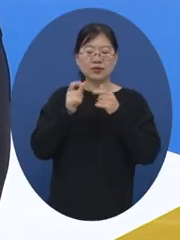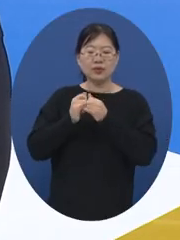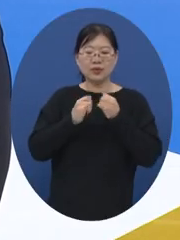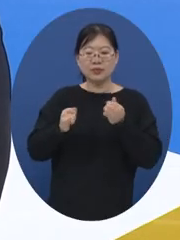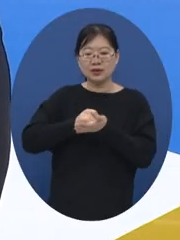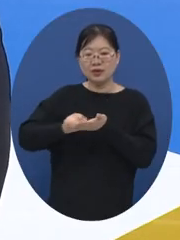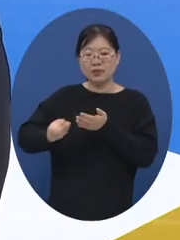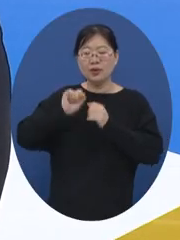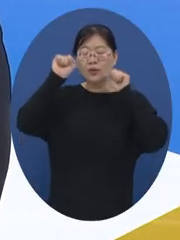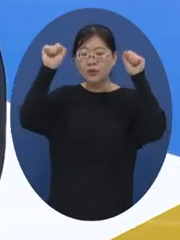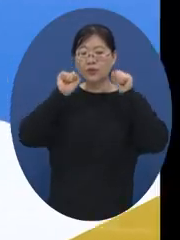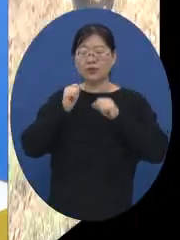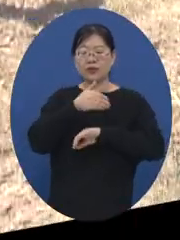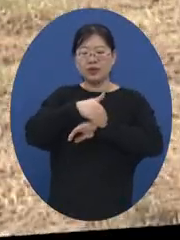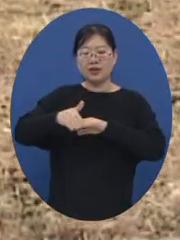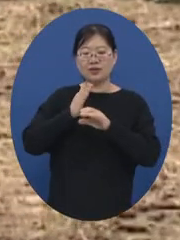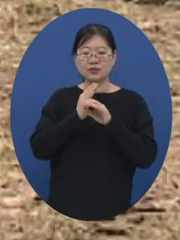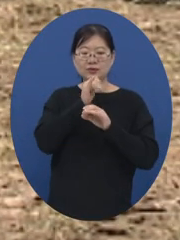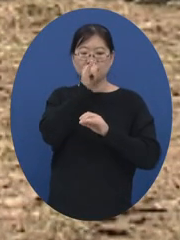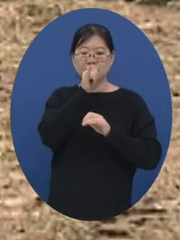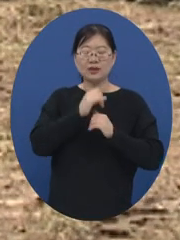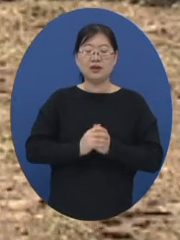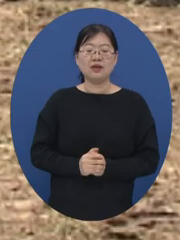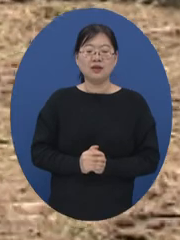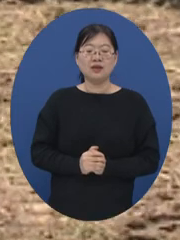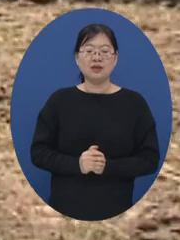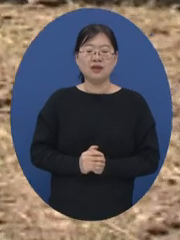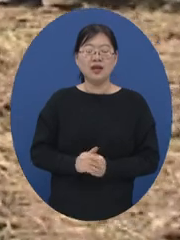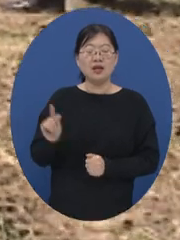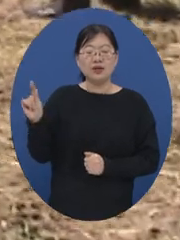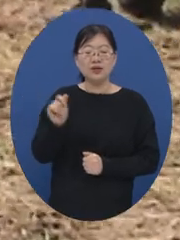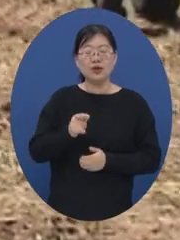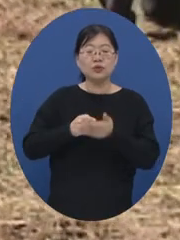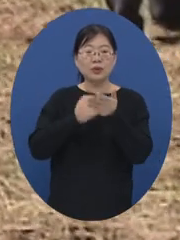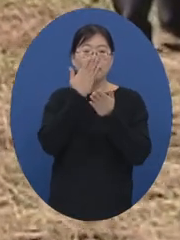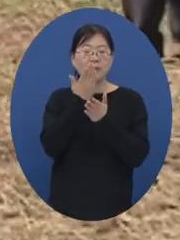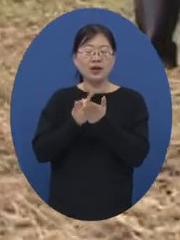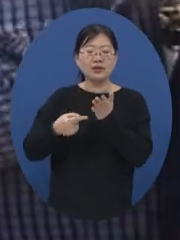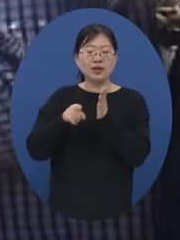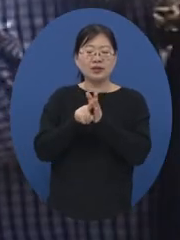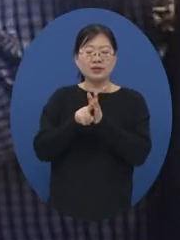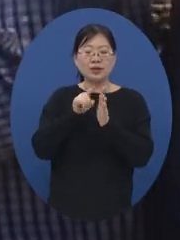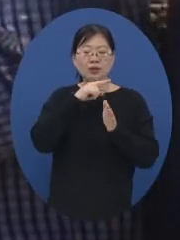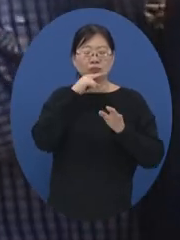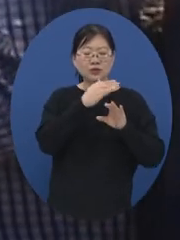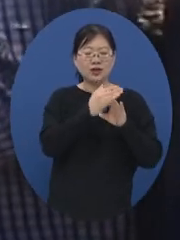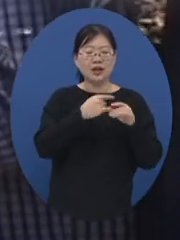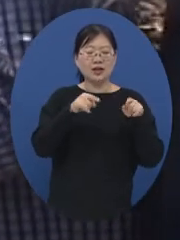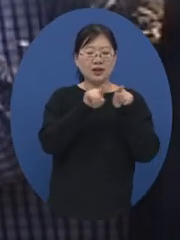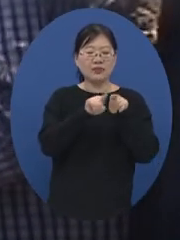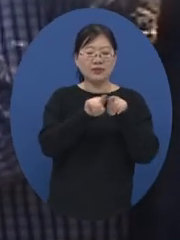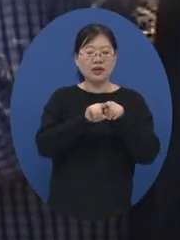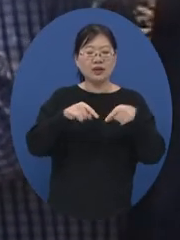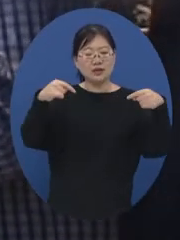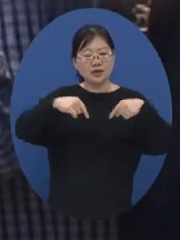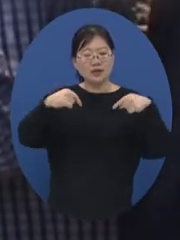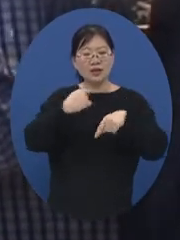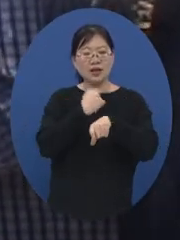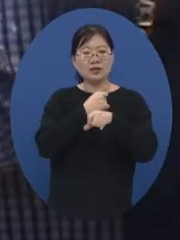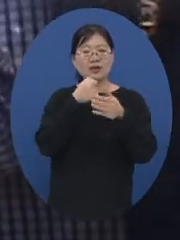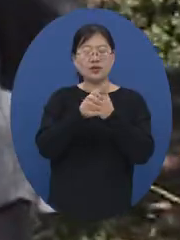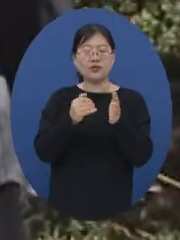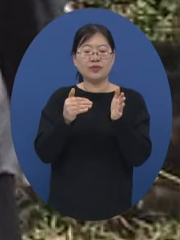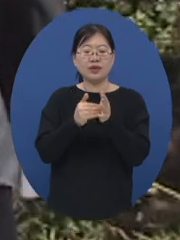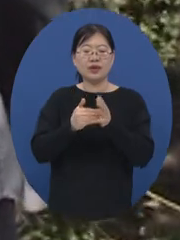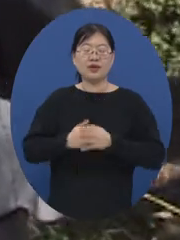경기도민 서명 운동을 추진할 계획입니다. 또 개풍 양묘장 조성 사업이 신속히 추진될 수 있도록 북측과 적극적으로 협의하기로